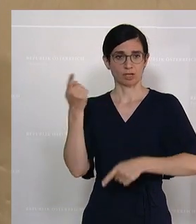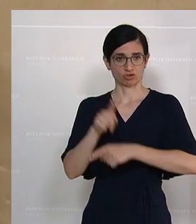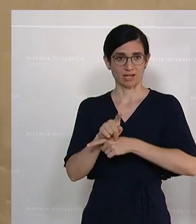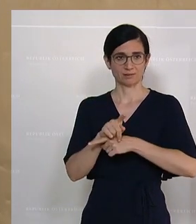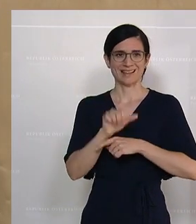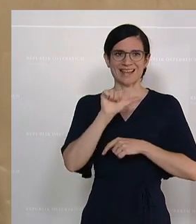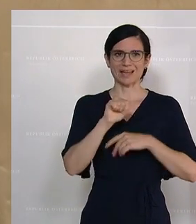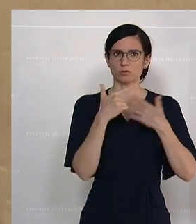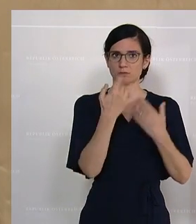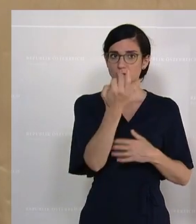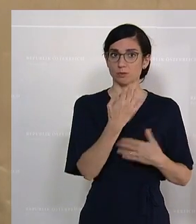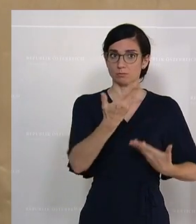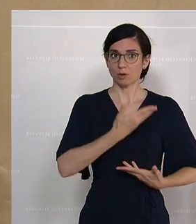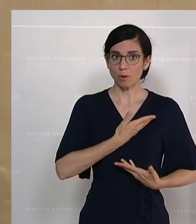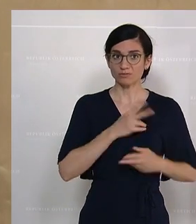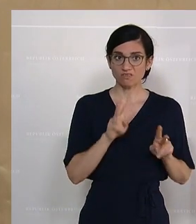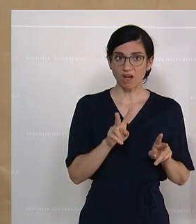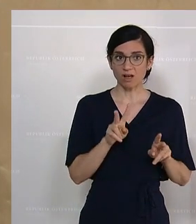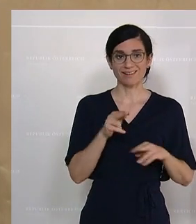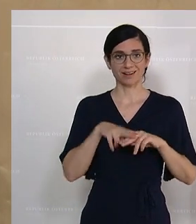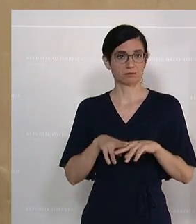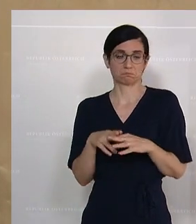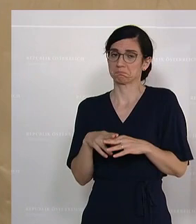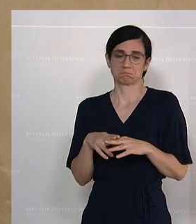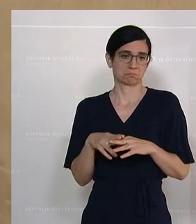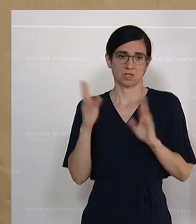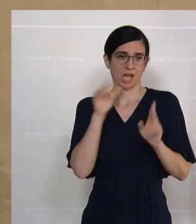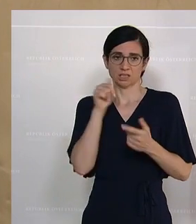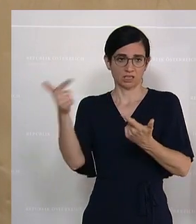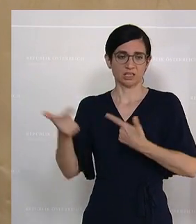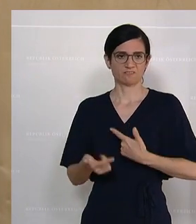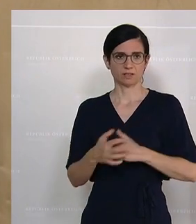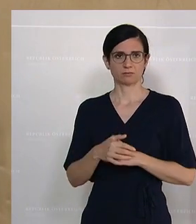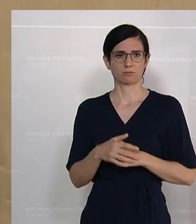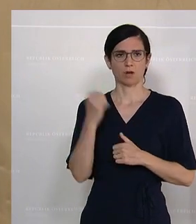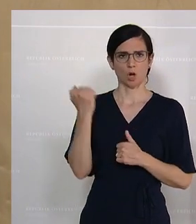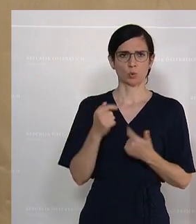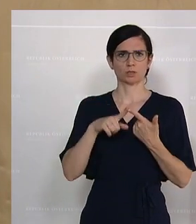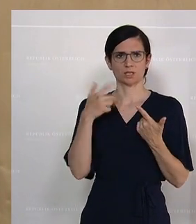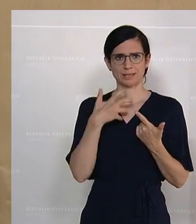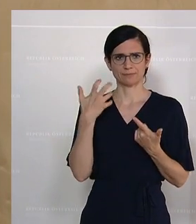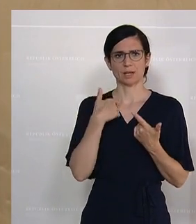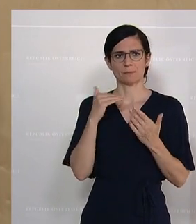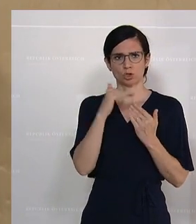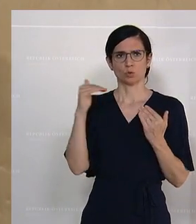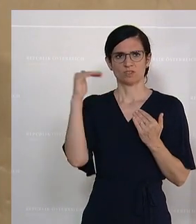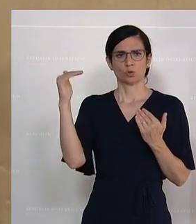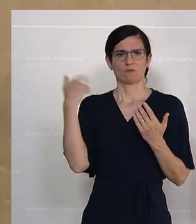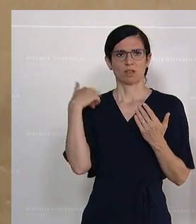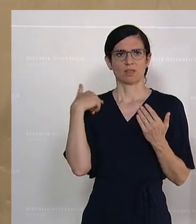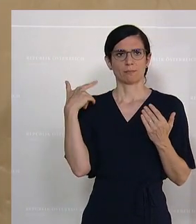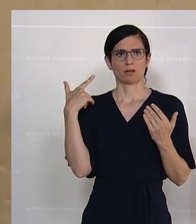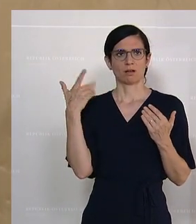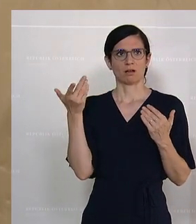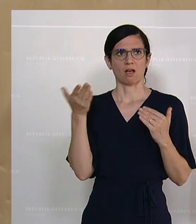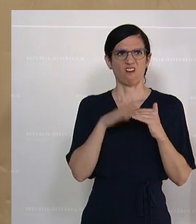rest kommt einfach nicht mehr und das ist erst der anfang das geht damit mit august/september stufenweise nach oben das heißt wir